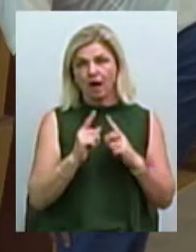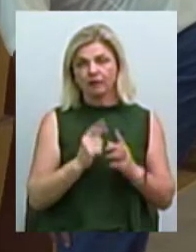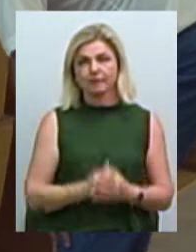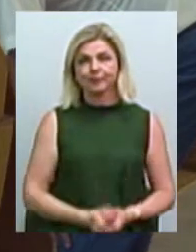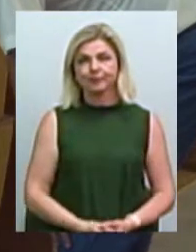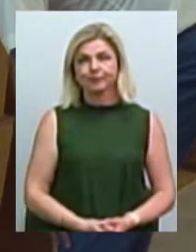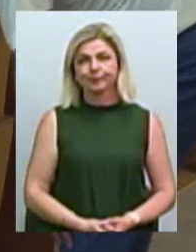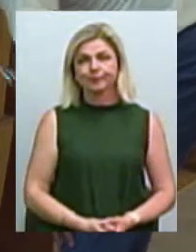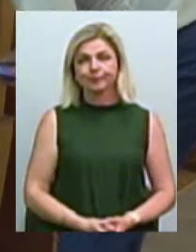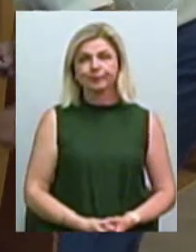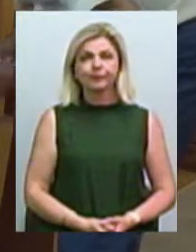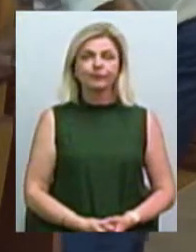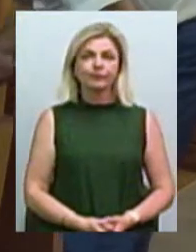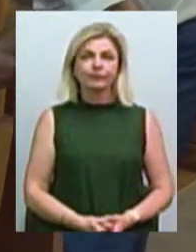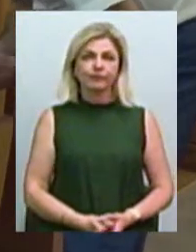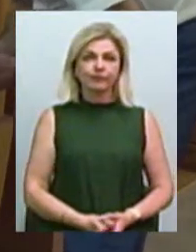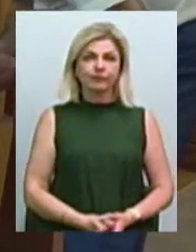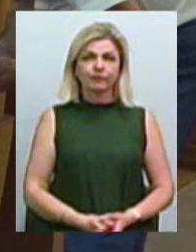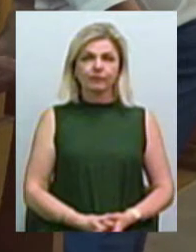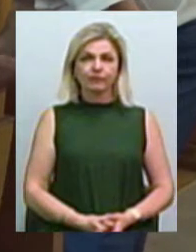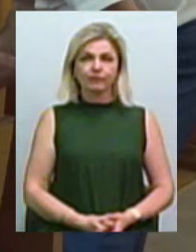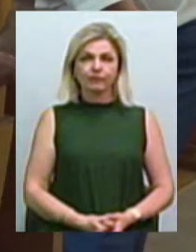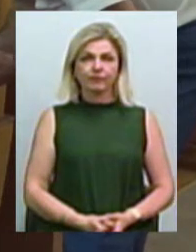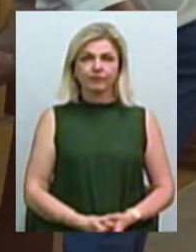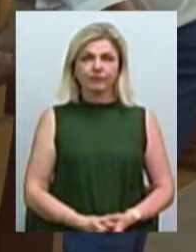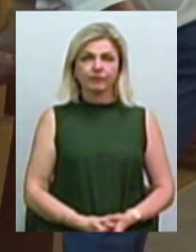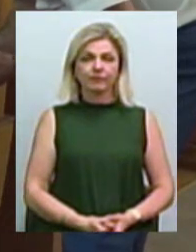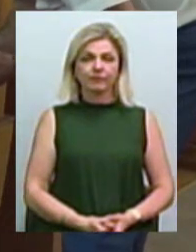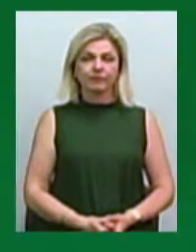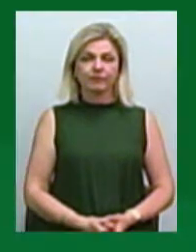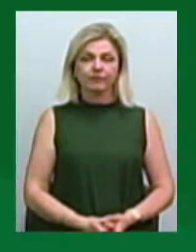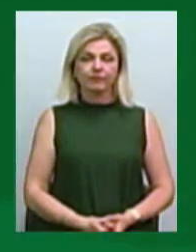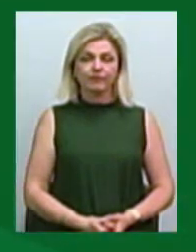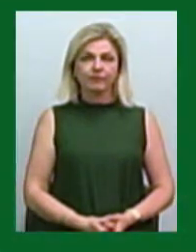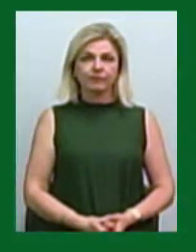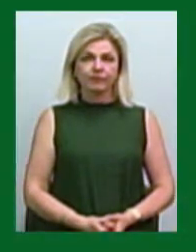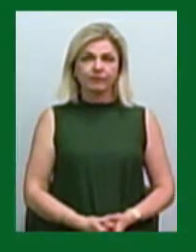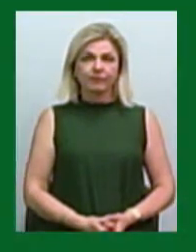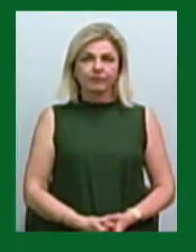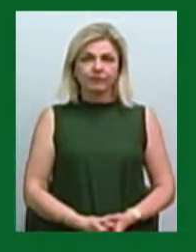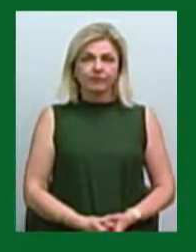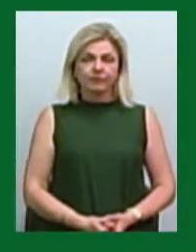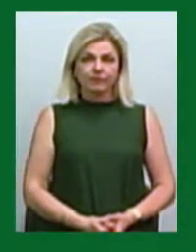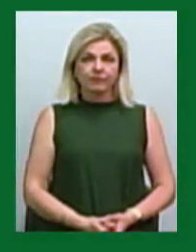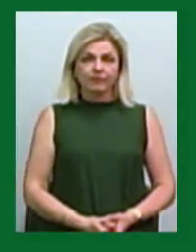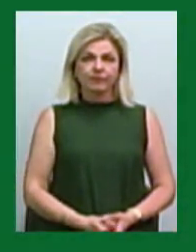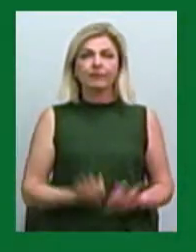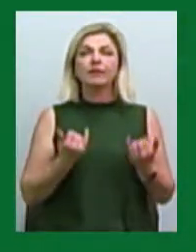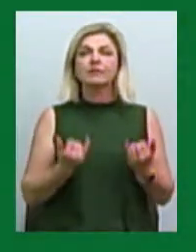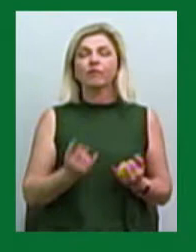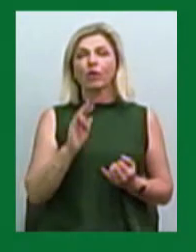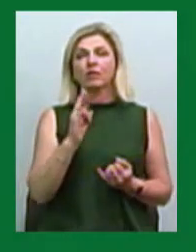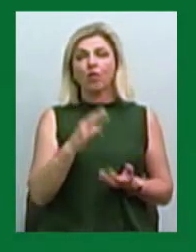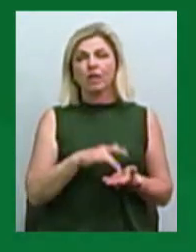Катерина Балєєва, Ігор Чорний, Олександр Гордієнко, Валентина Гурова. Новини на Суспільному. Миколаївщина. Сьогодні у